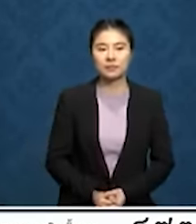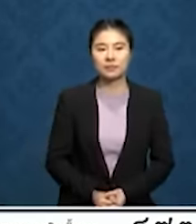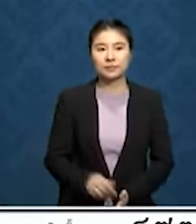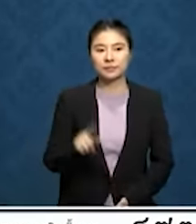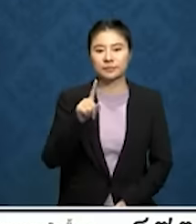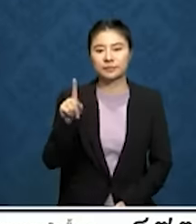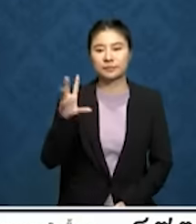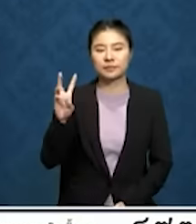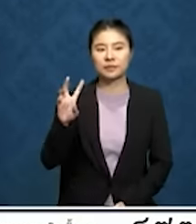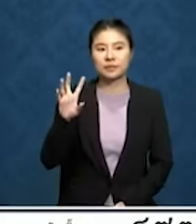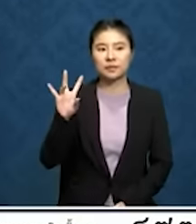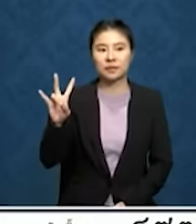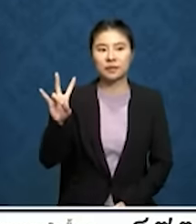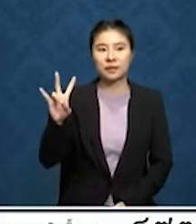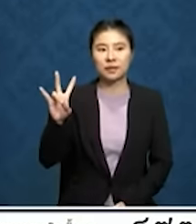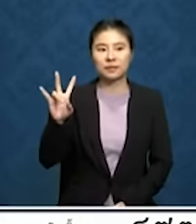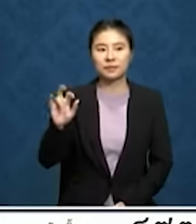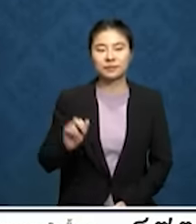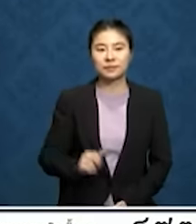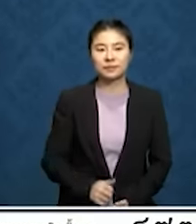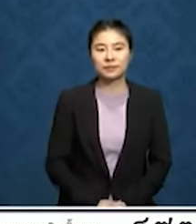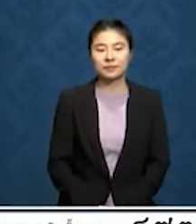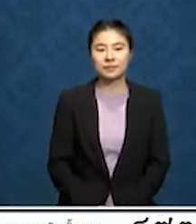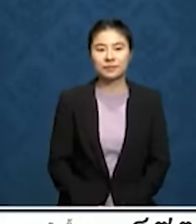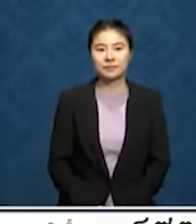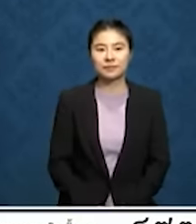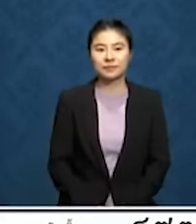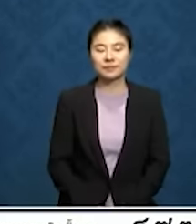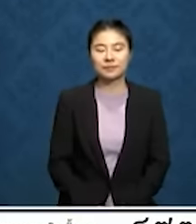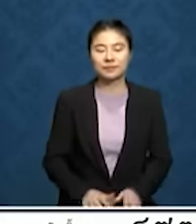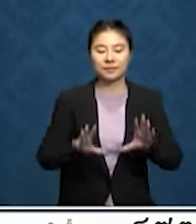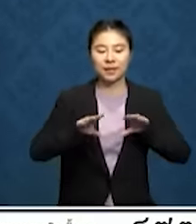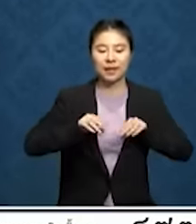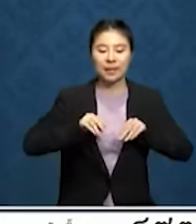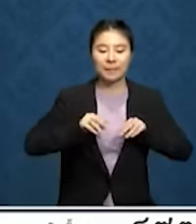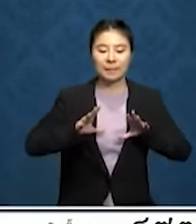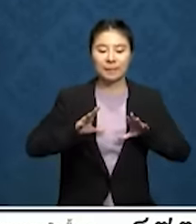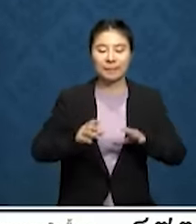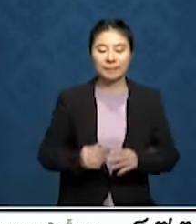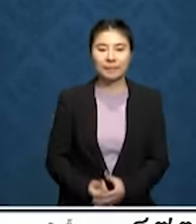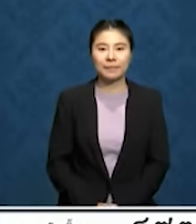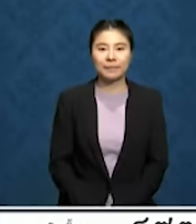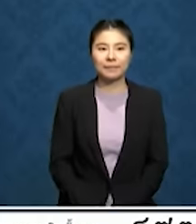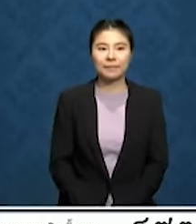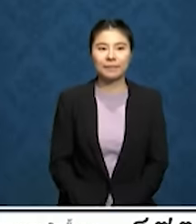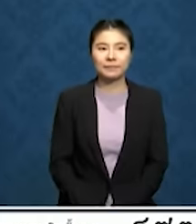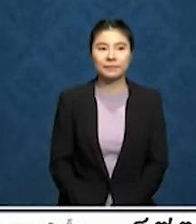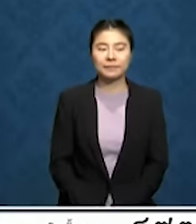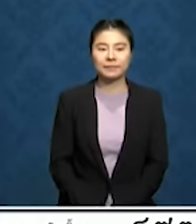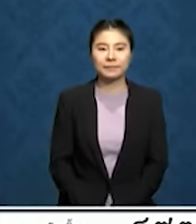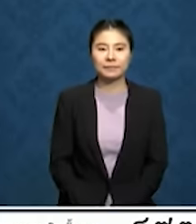167นายธัญวัฒน์กมลวงศ์วัฒ น์ไม่เห็นชอบค่ะ